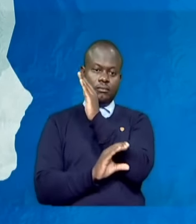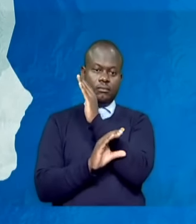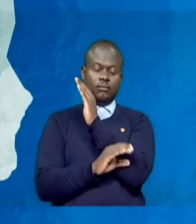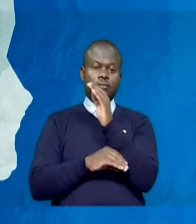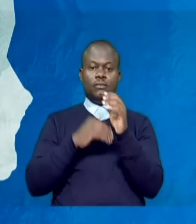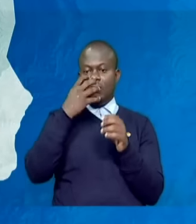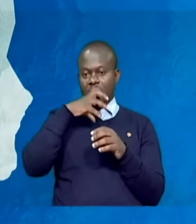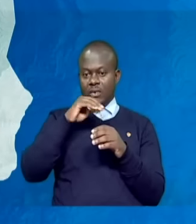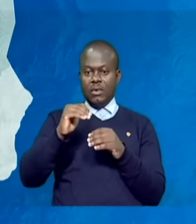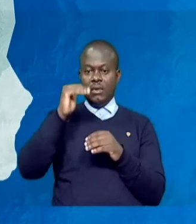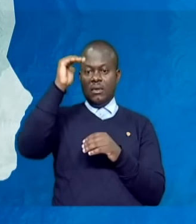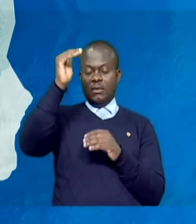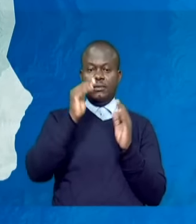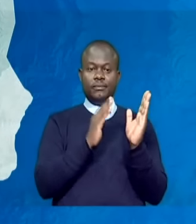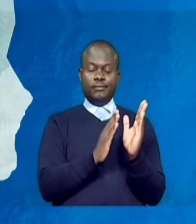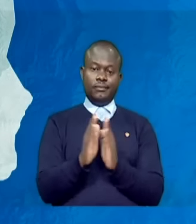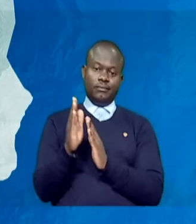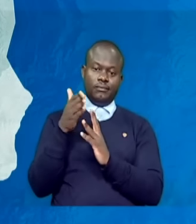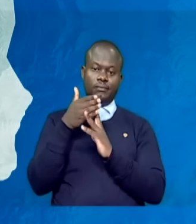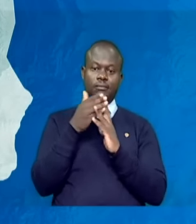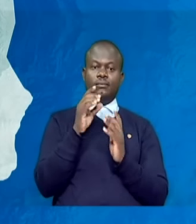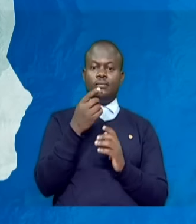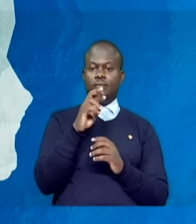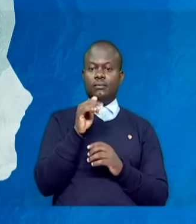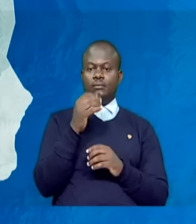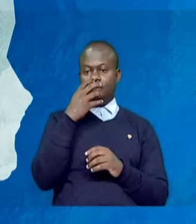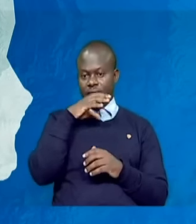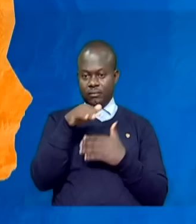bwo hejuru buteganyijwe buri hagati ya degrés Celsius